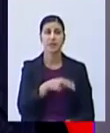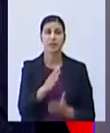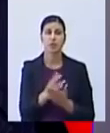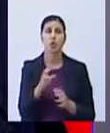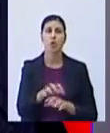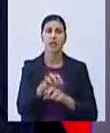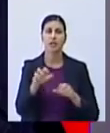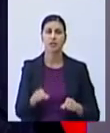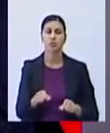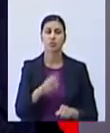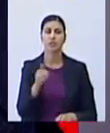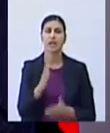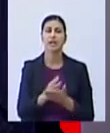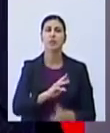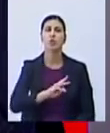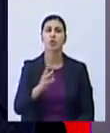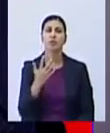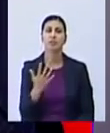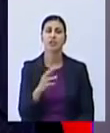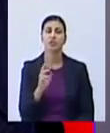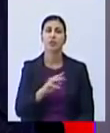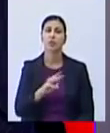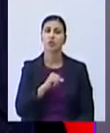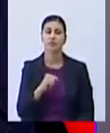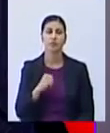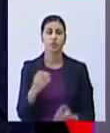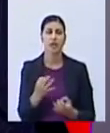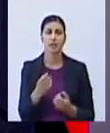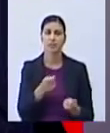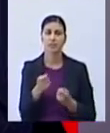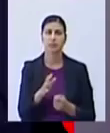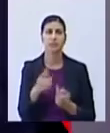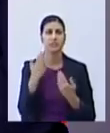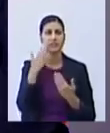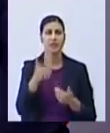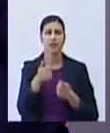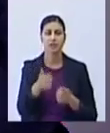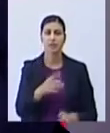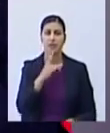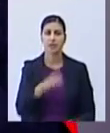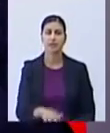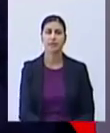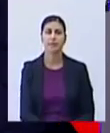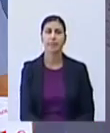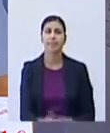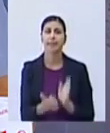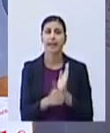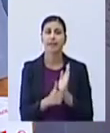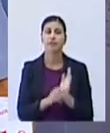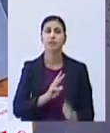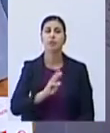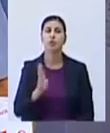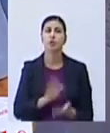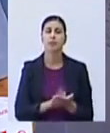არის ოლიგარქიული და არის მილიონერების ხელში და მილიონერი თვითონ არაფერს მოიქნება. სხვას დაეხმაროს რა. 46 მილიონი